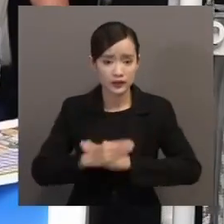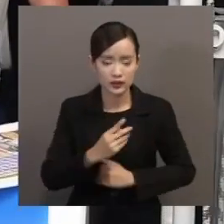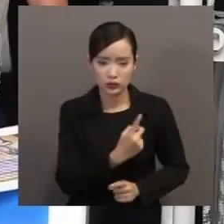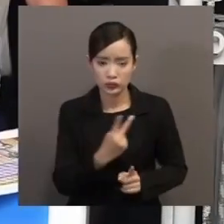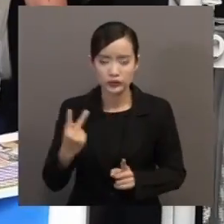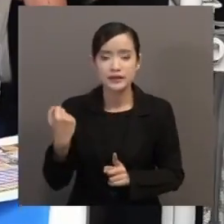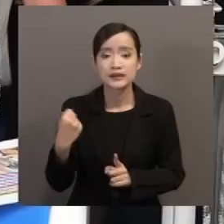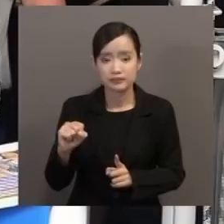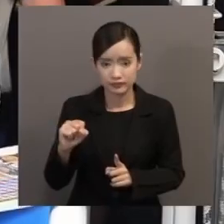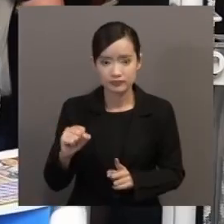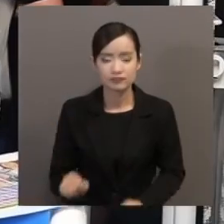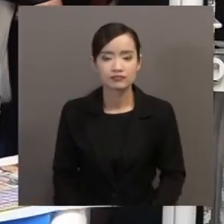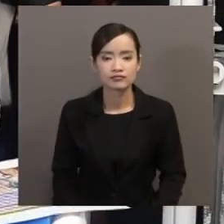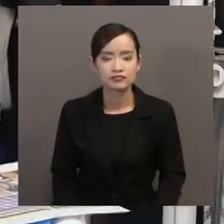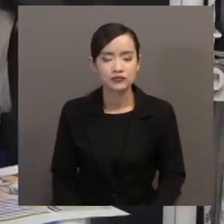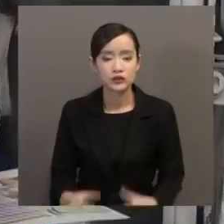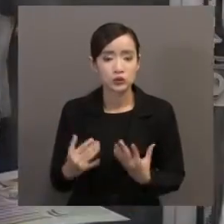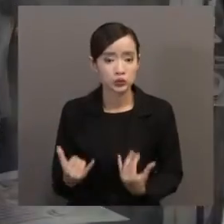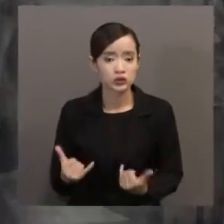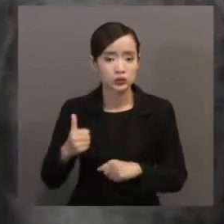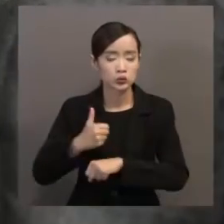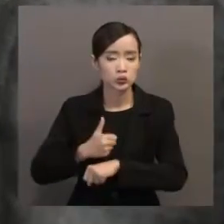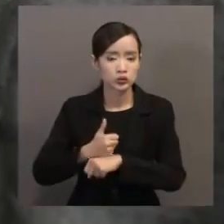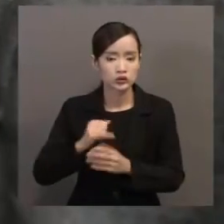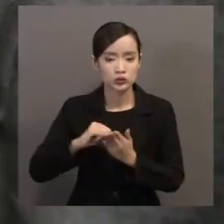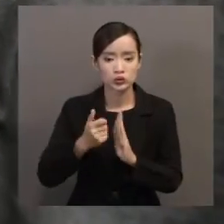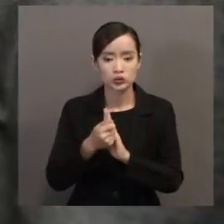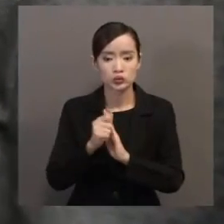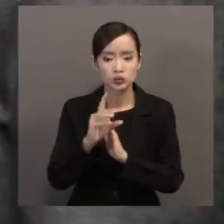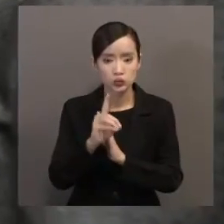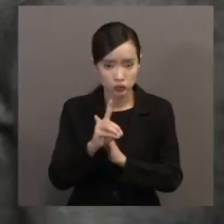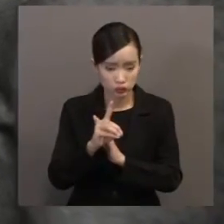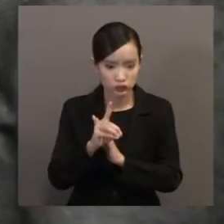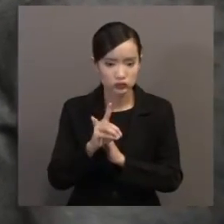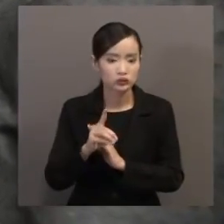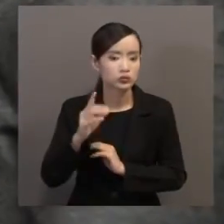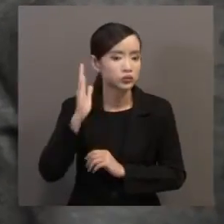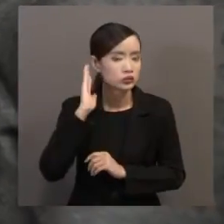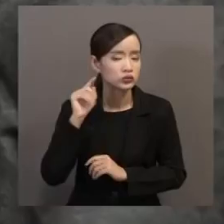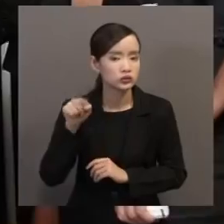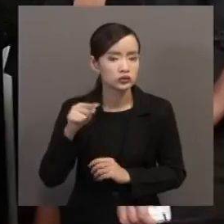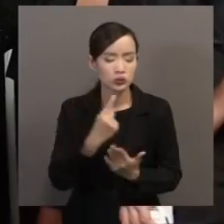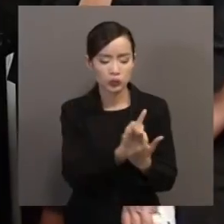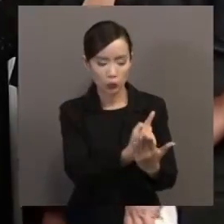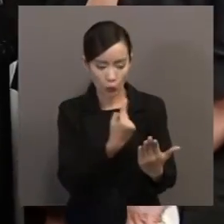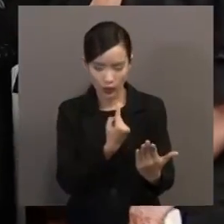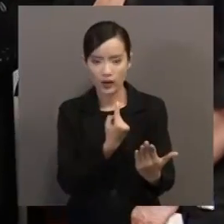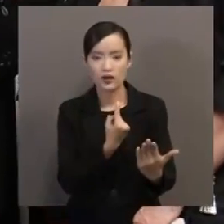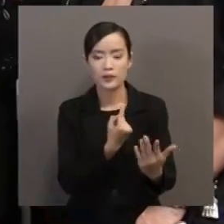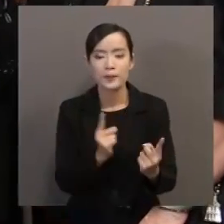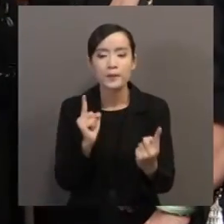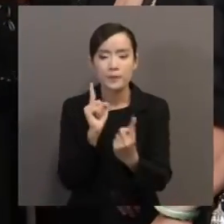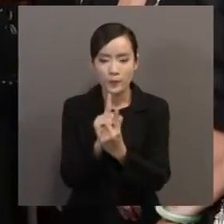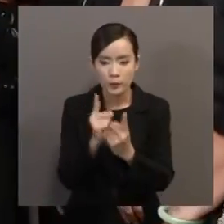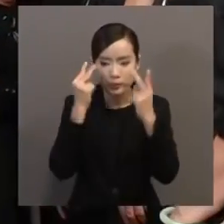10แห่งค่ะซึ่งทางผู้ว่าราชการจังหวัดอุดรธานีคุณชยาวุฒิจันทร์ก็เป็นตัวแทนในการนำคณะเข้าพบนาย